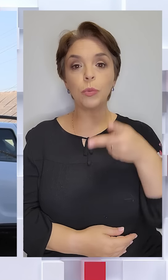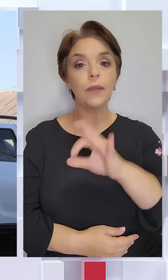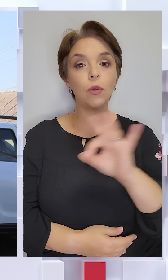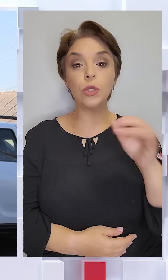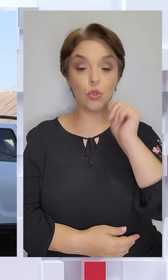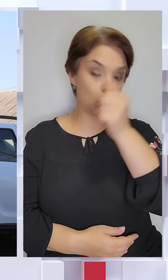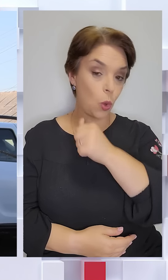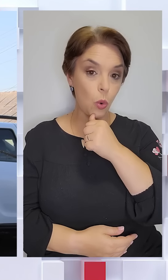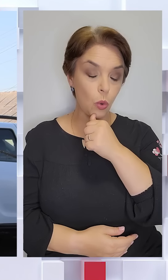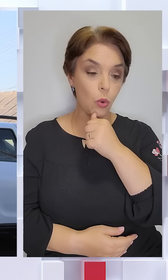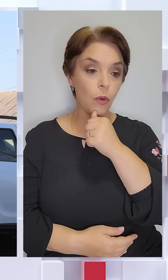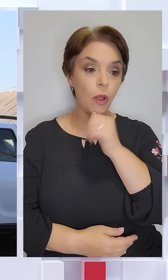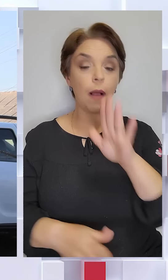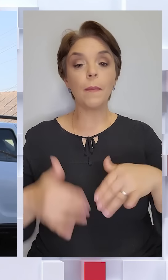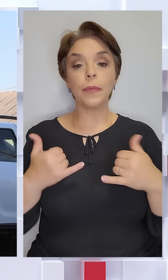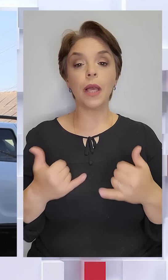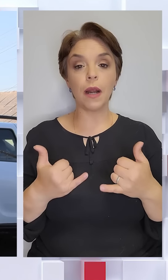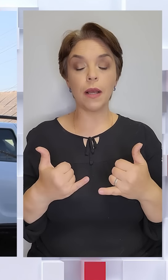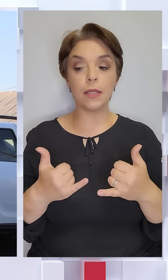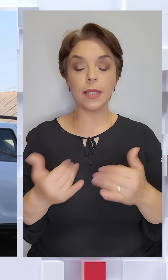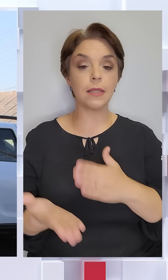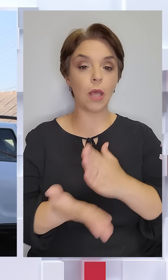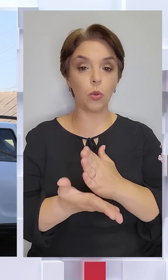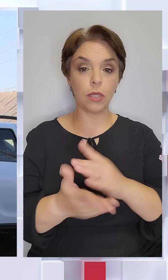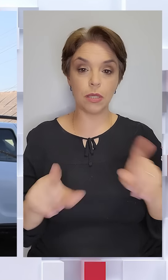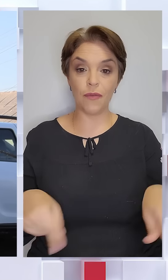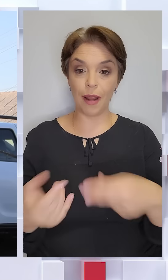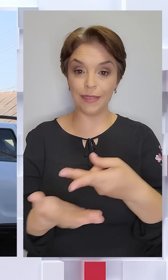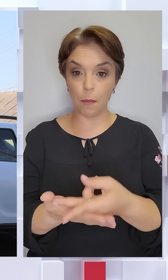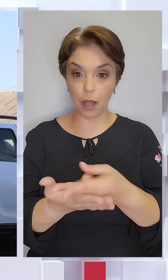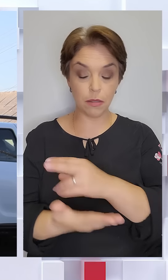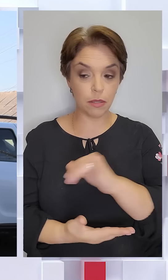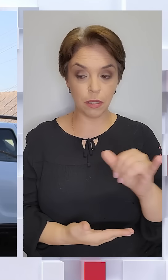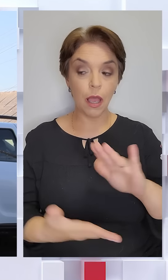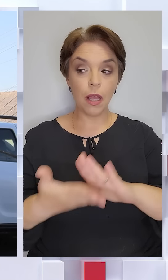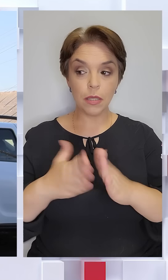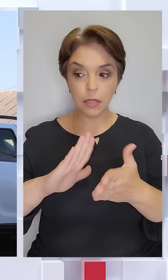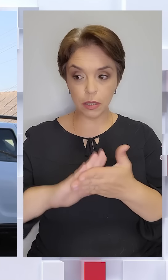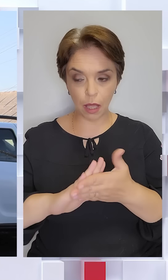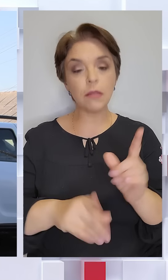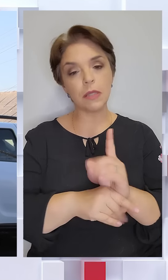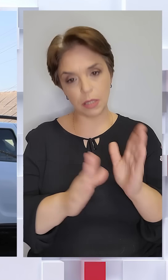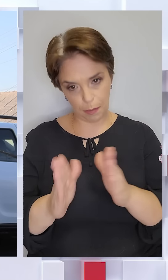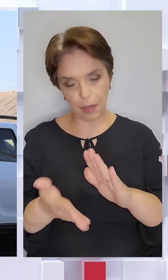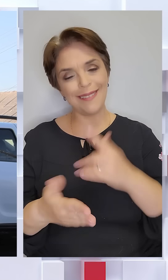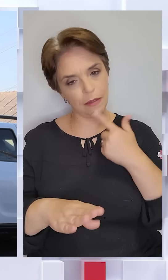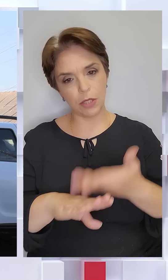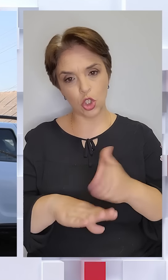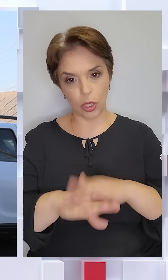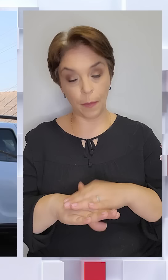2000 року наразі знаходиться в реанімації. Стан стабільно